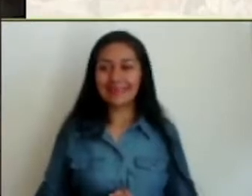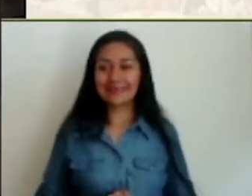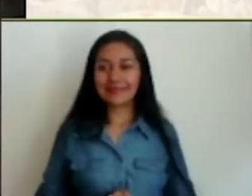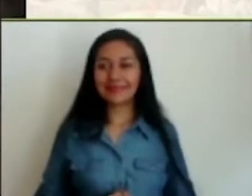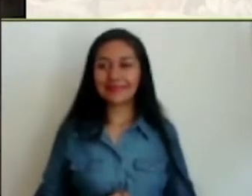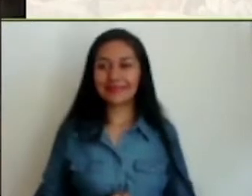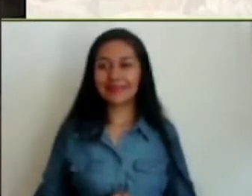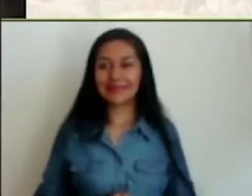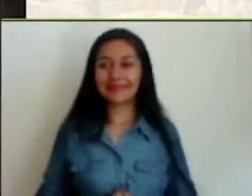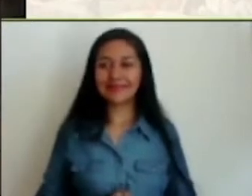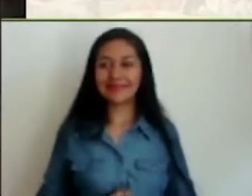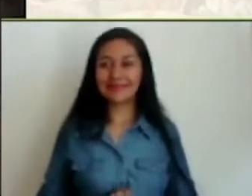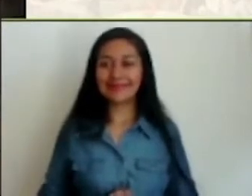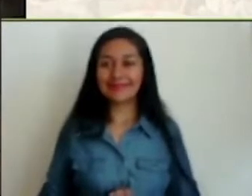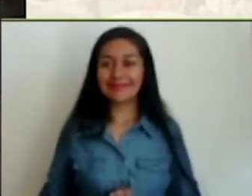medico.